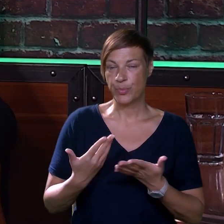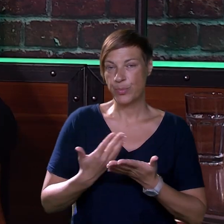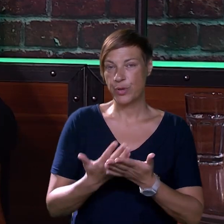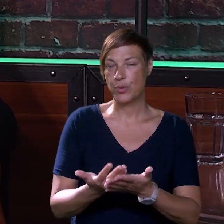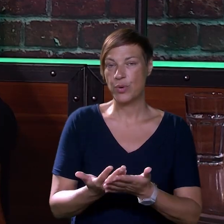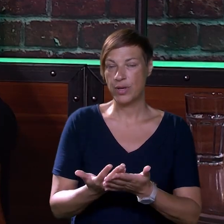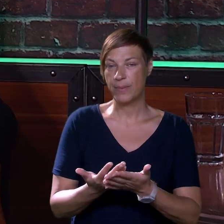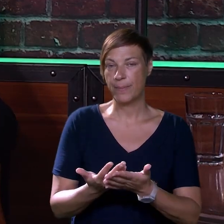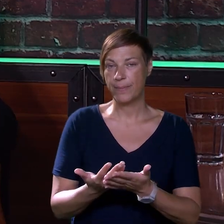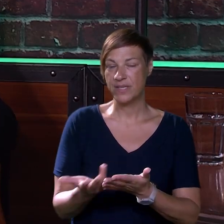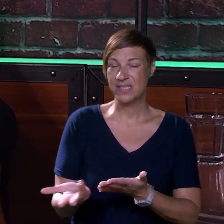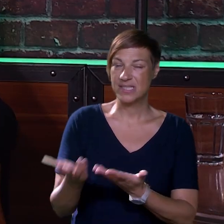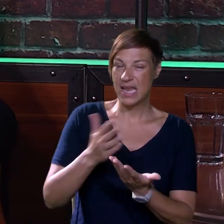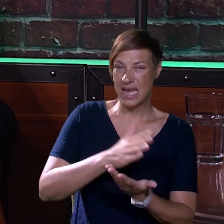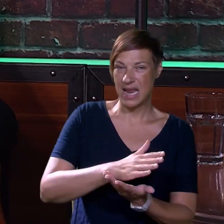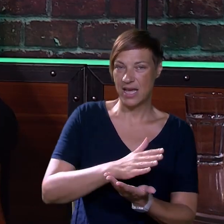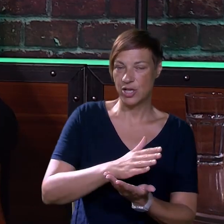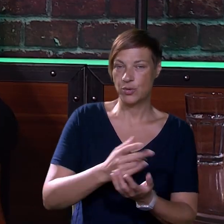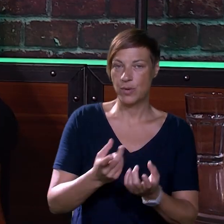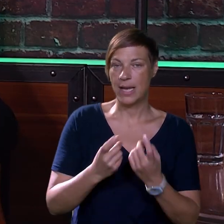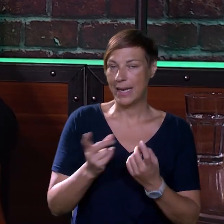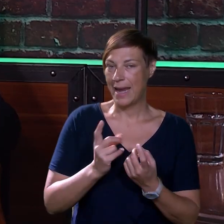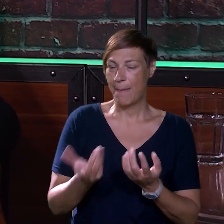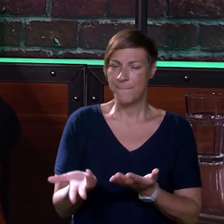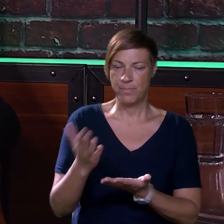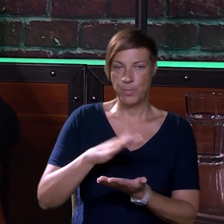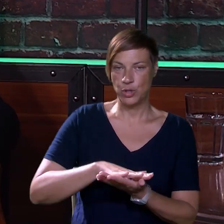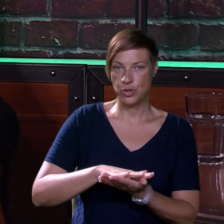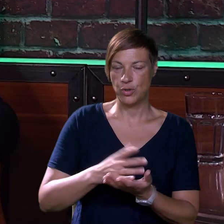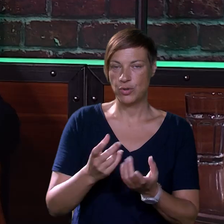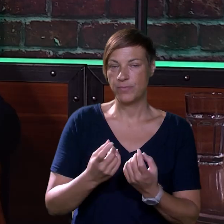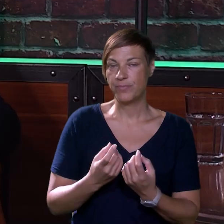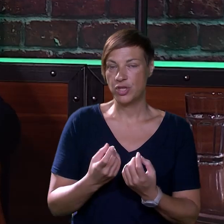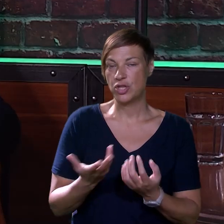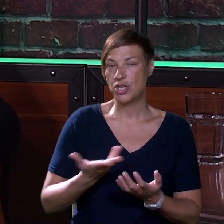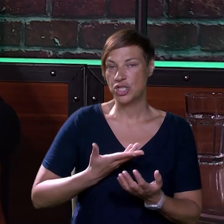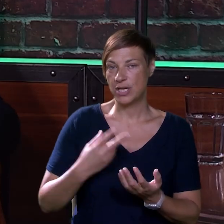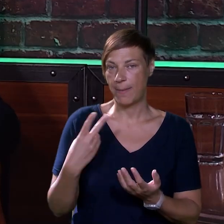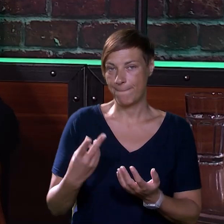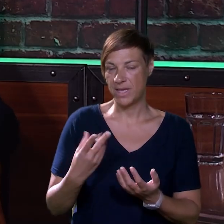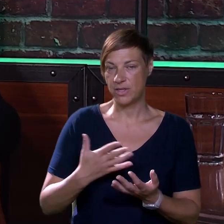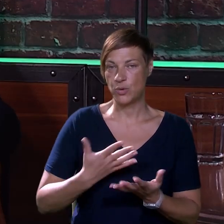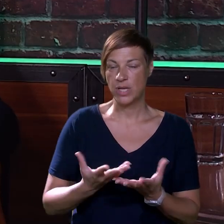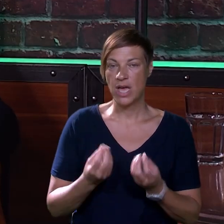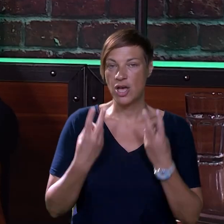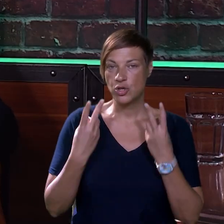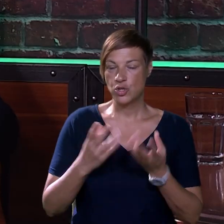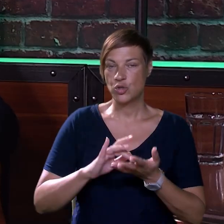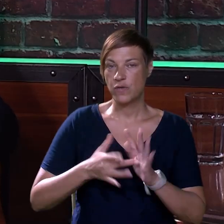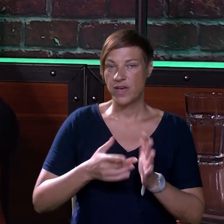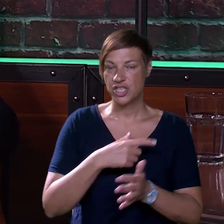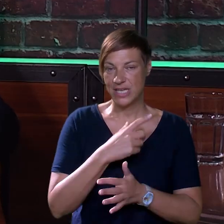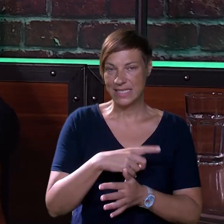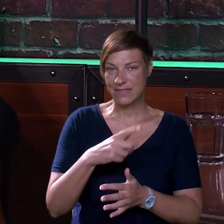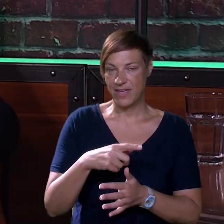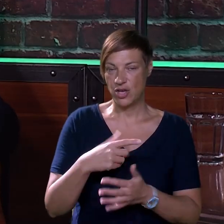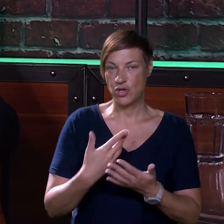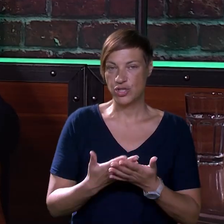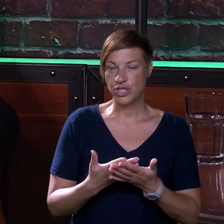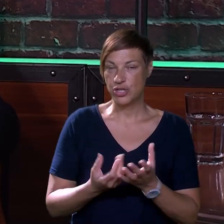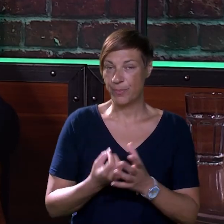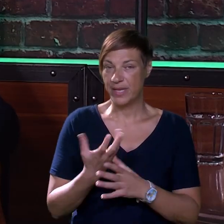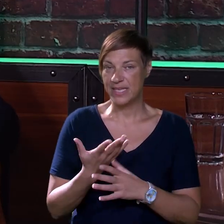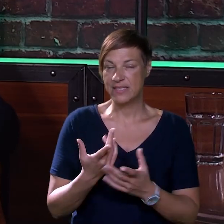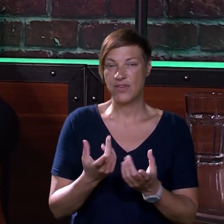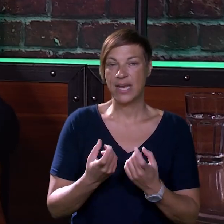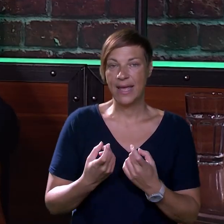kao torpediran bio, nagnuo bi se, ali ne bi potonuo, došli bi drugi. Znači, jako su važni svi ljudi i